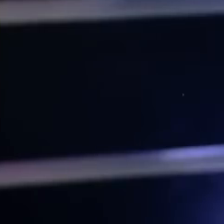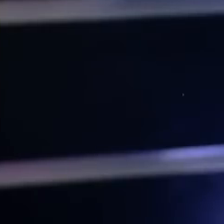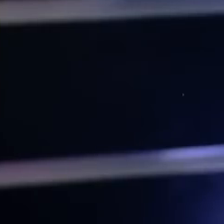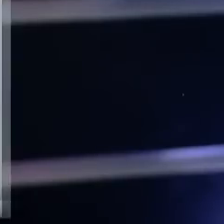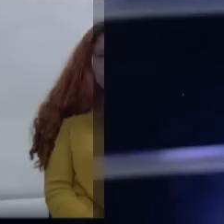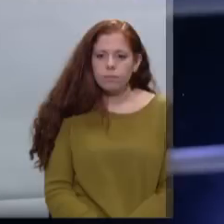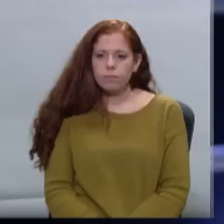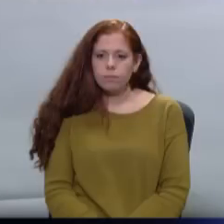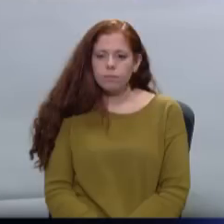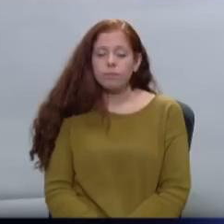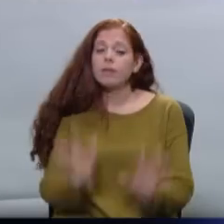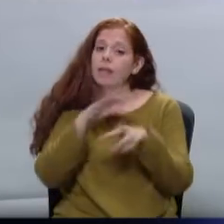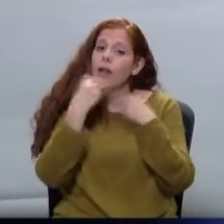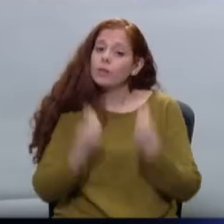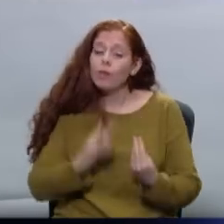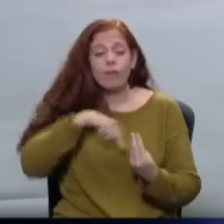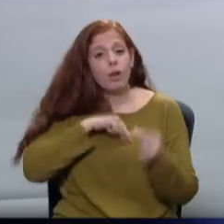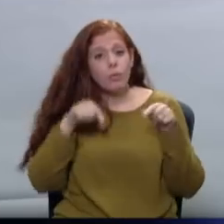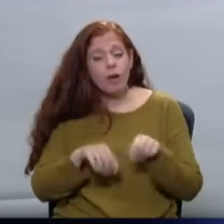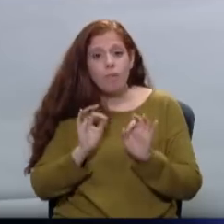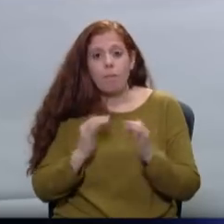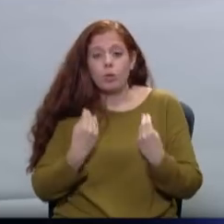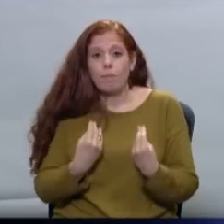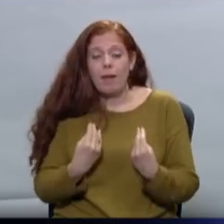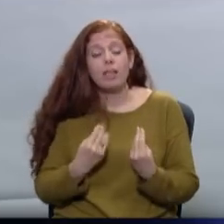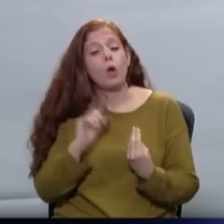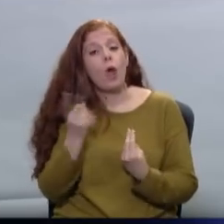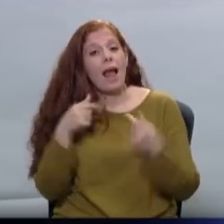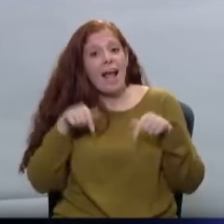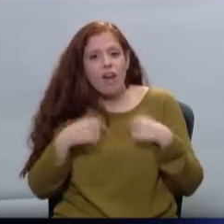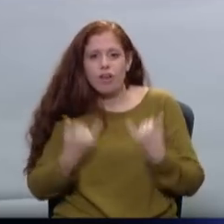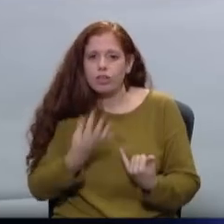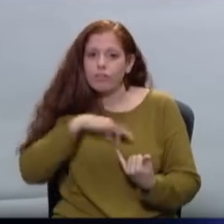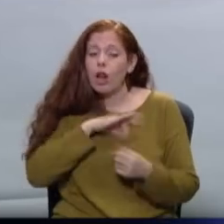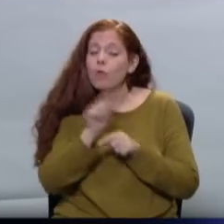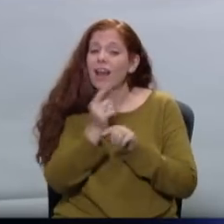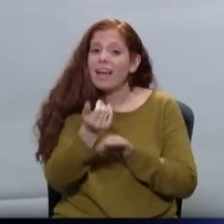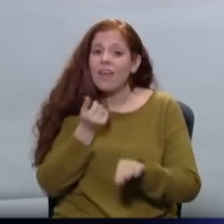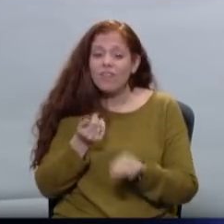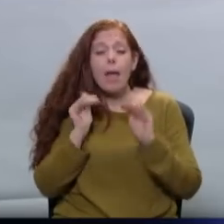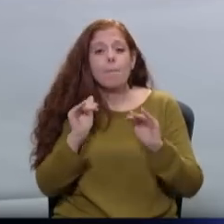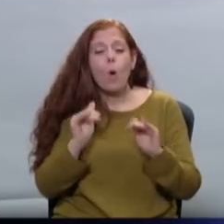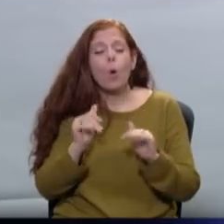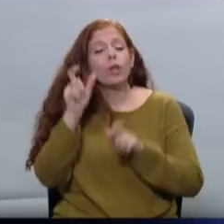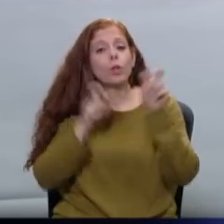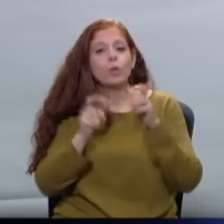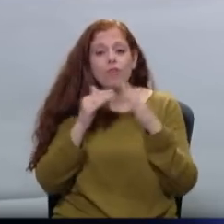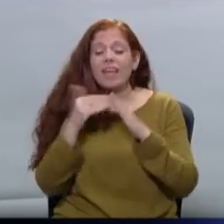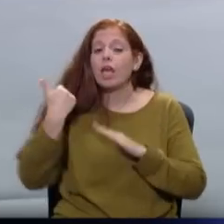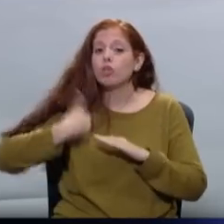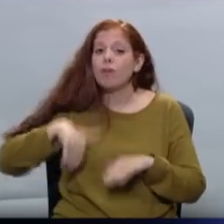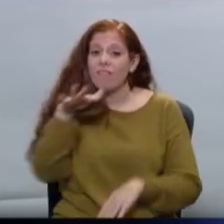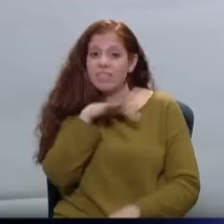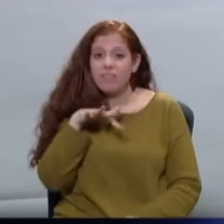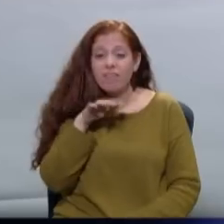לילה טוב, אנחנו כאן, וממש עוד מעט כל הכאן ועכשיו שלנו, אבל רגע לפני הברכות לתושבי קריית שמונה והסביבה.